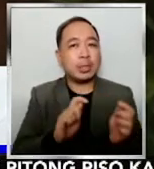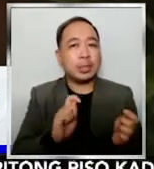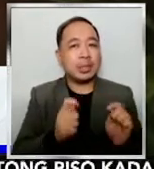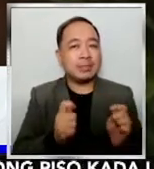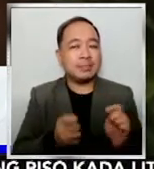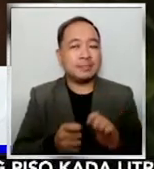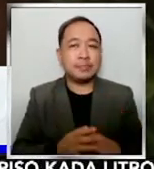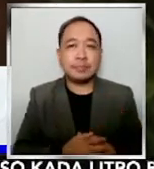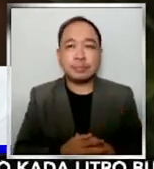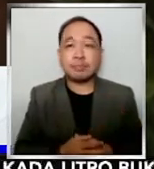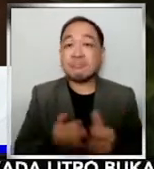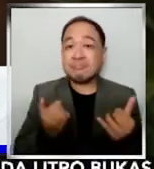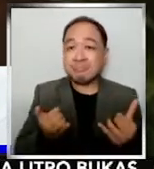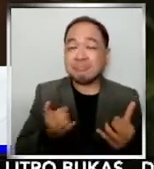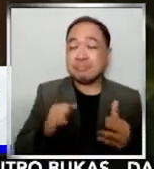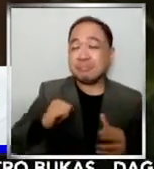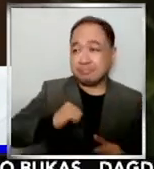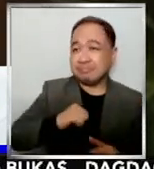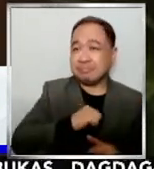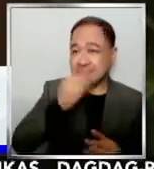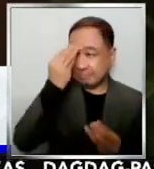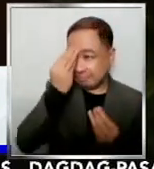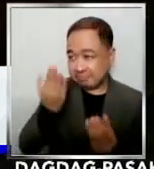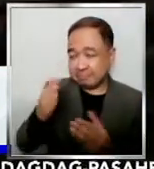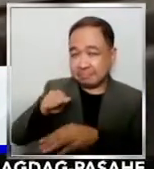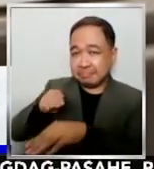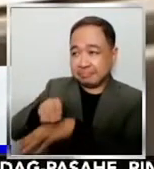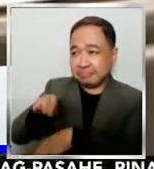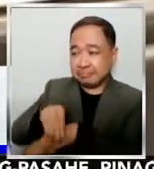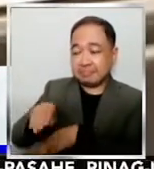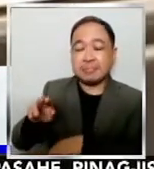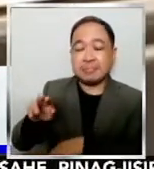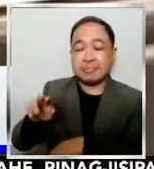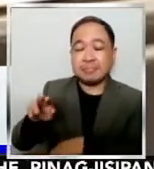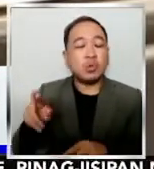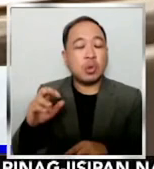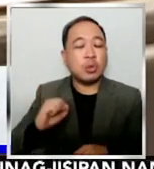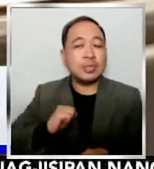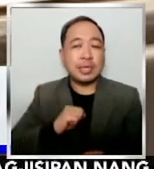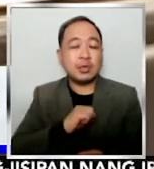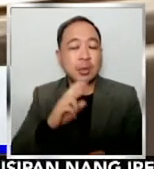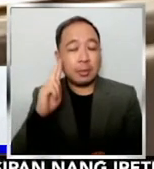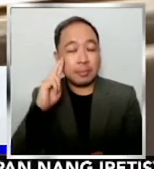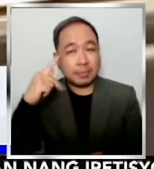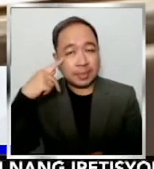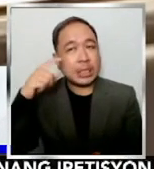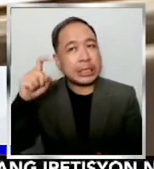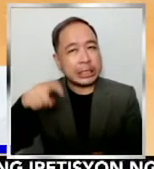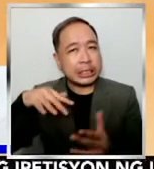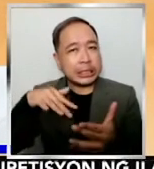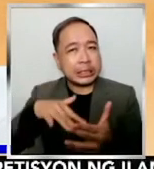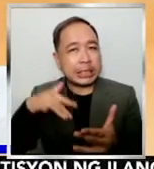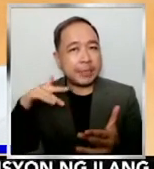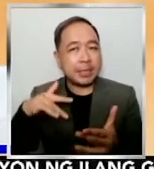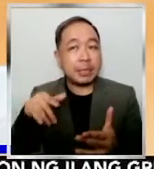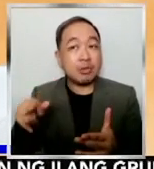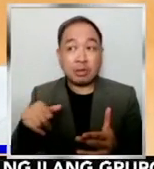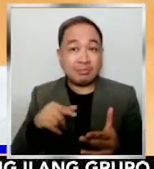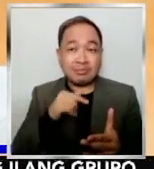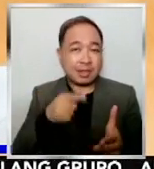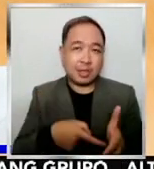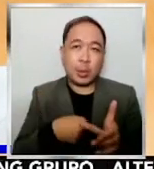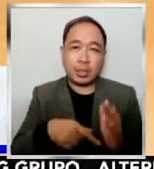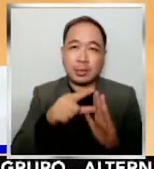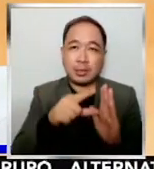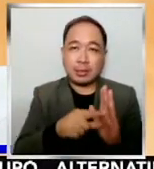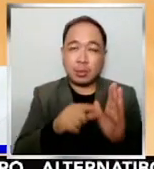ni Padilla para magampanan ang pagiging chairman ng komite. Bagamat hindi na requirement na abogado ang humawak nito, pawang abogado at